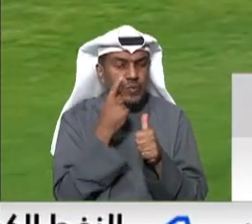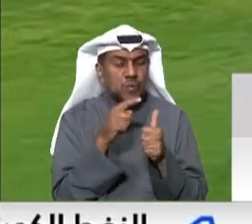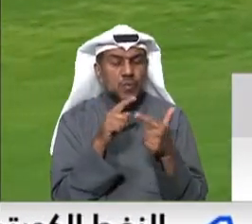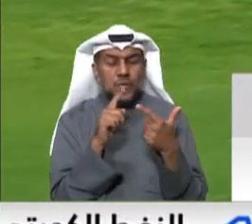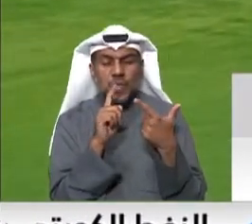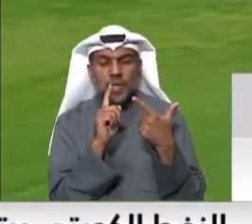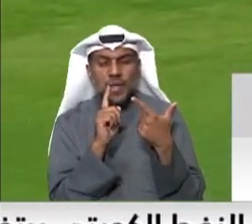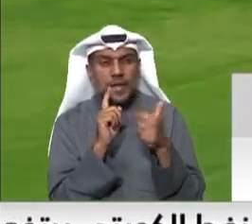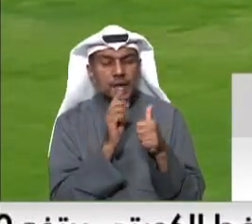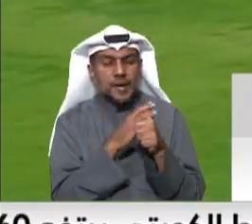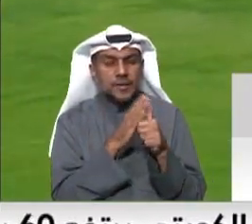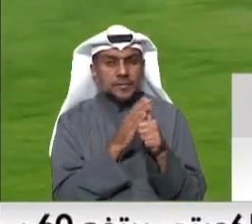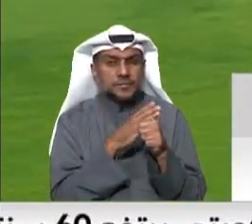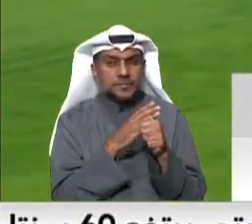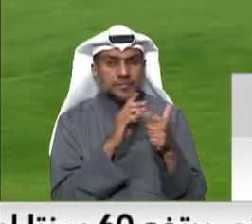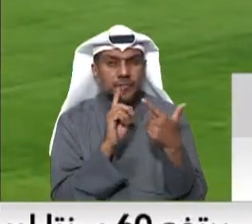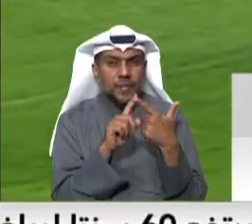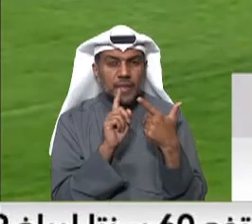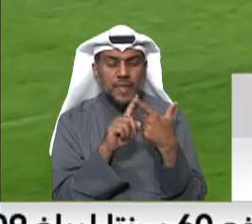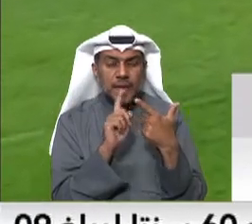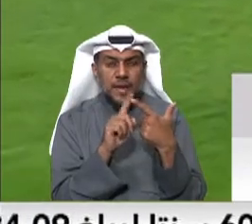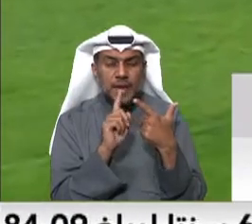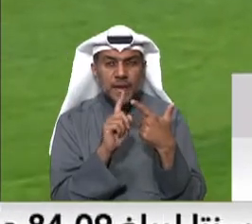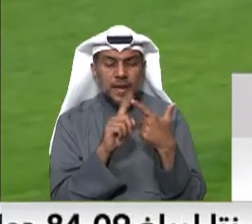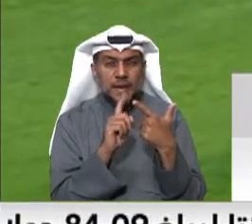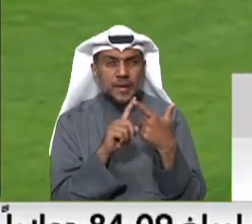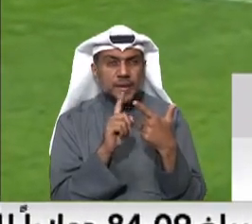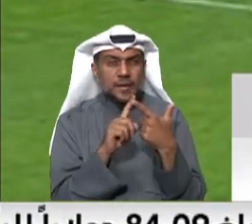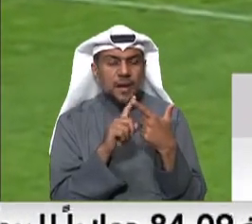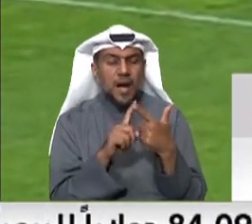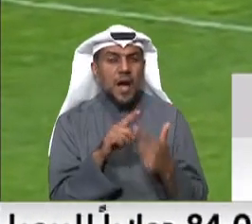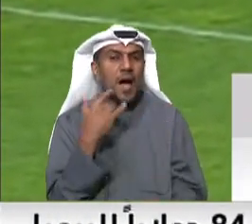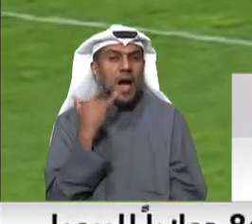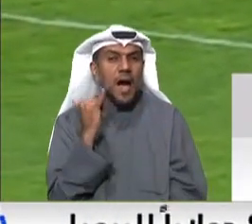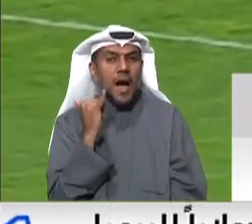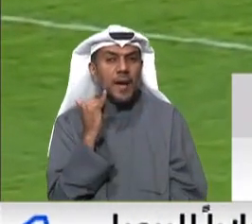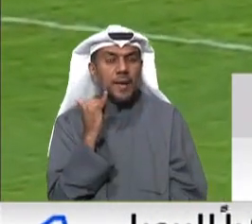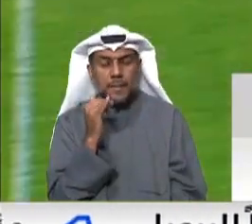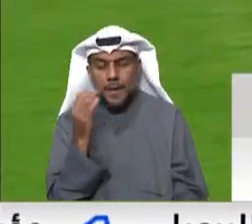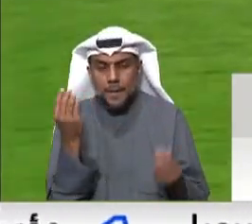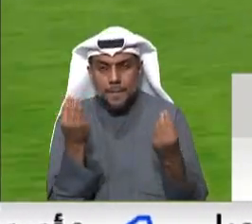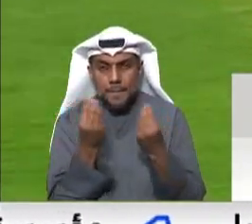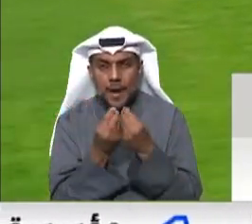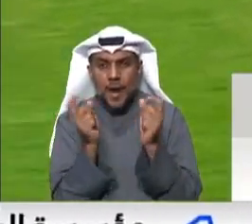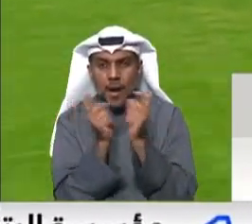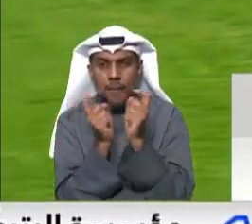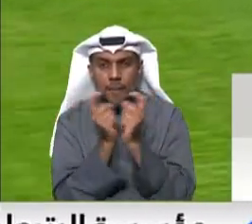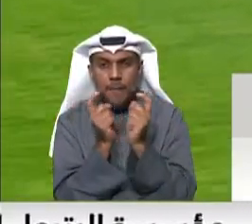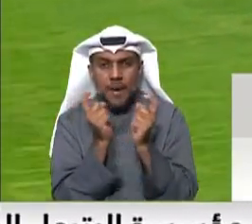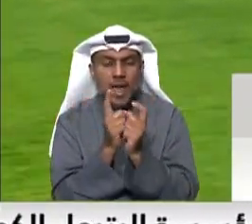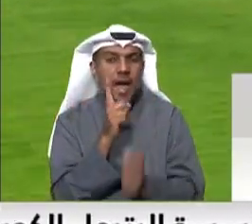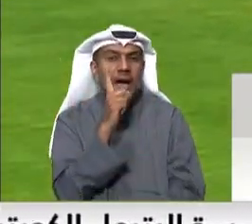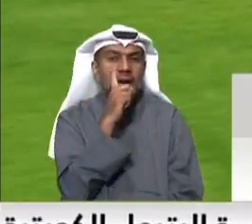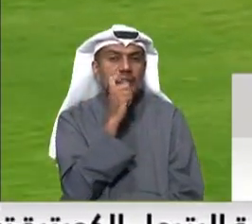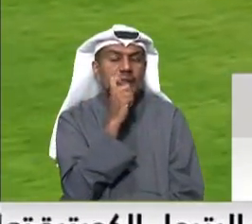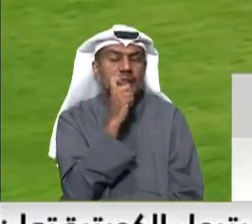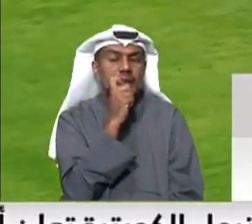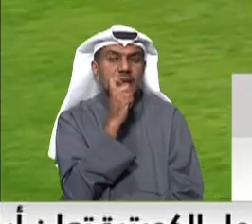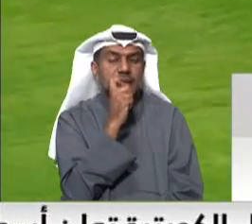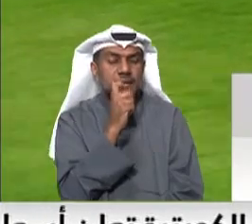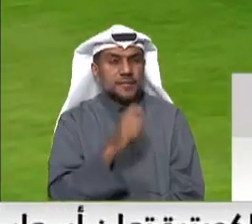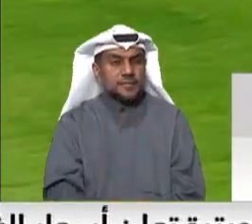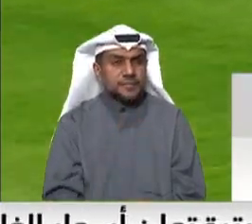السالم في حين يجمع اللقاء الثاني كل من العرب والنصر والمقرر قامته على استاد